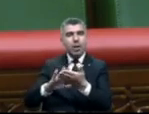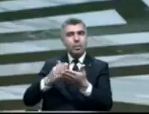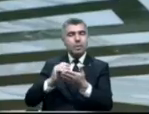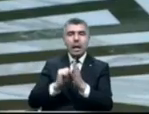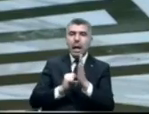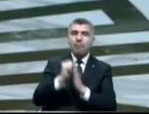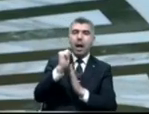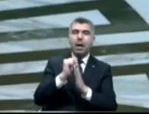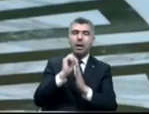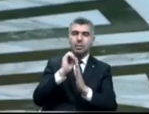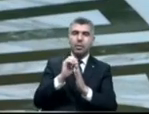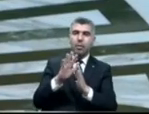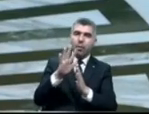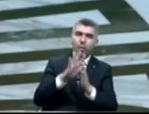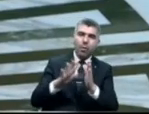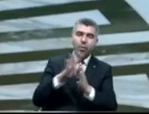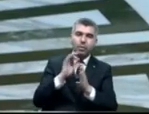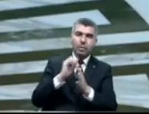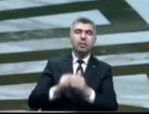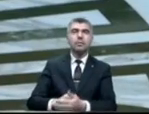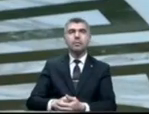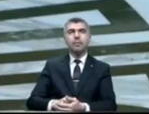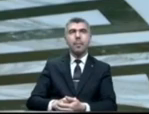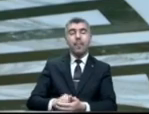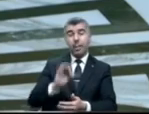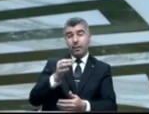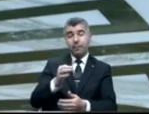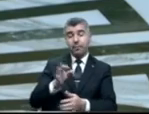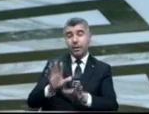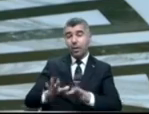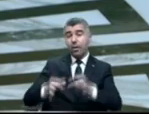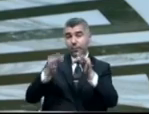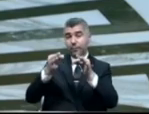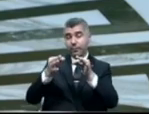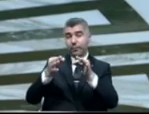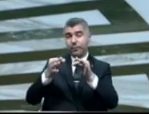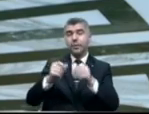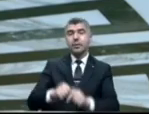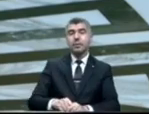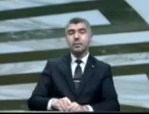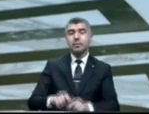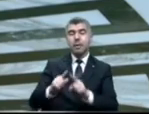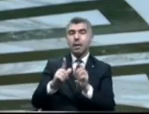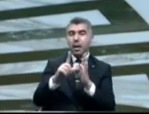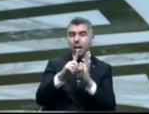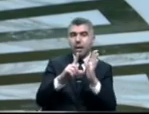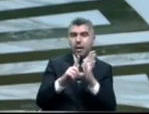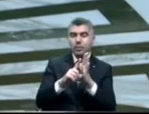مربحة بين المجمعين والمجمعين على أساس واحد الأساس لكي يؤطروا